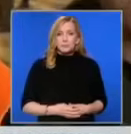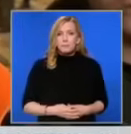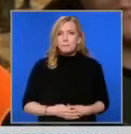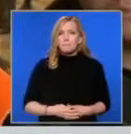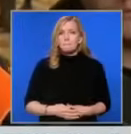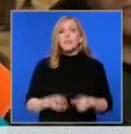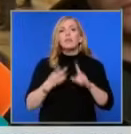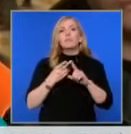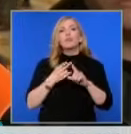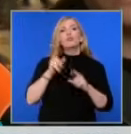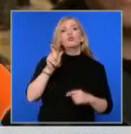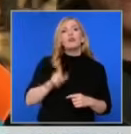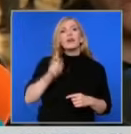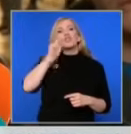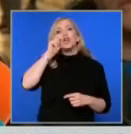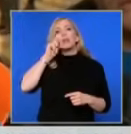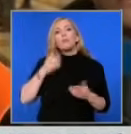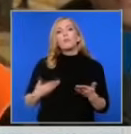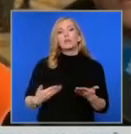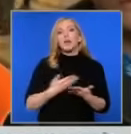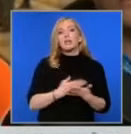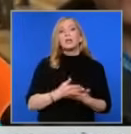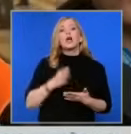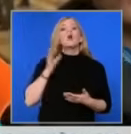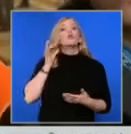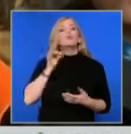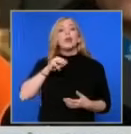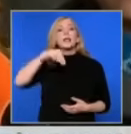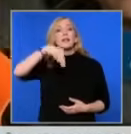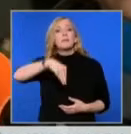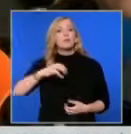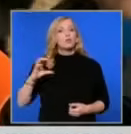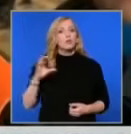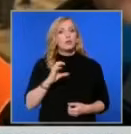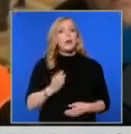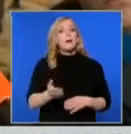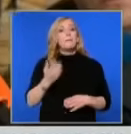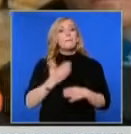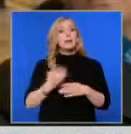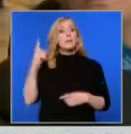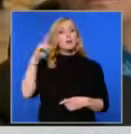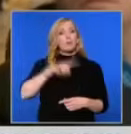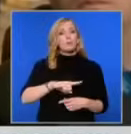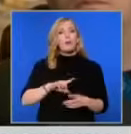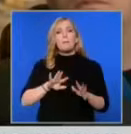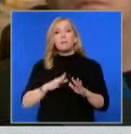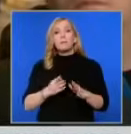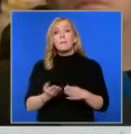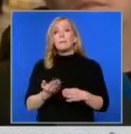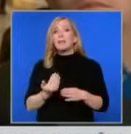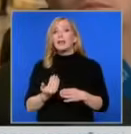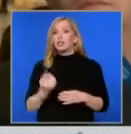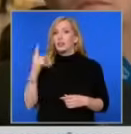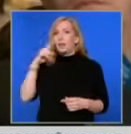Друг жалбоподател, госпожата Милга Стойчева, малко преди убийство, т.е. мисля, че на предходния